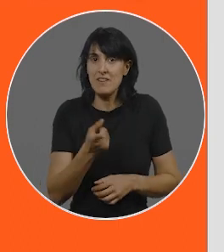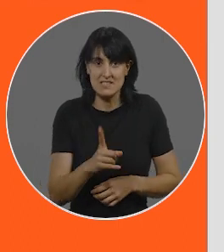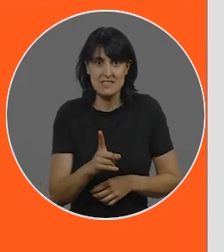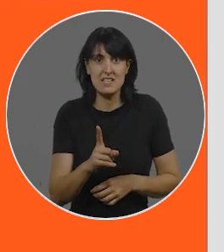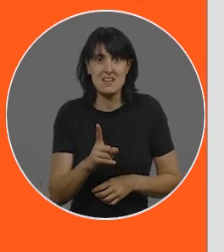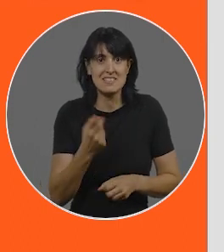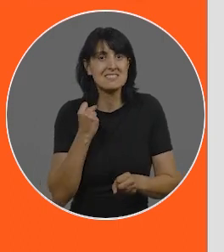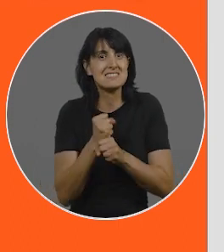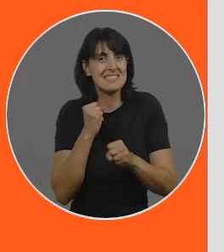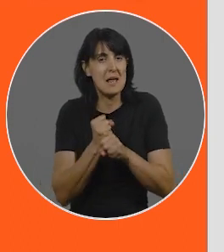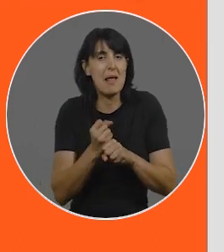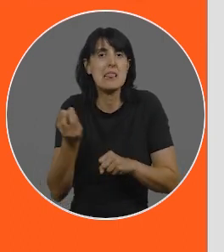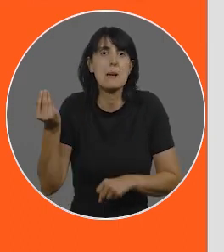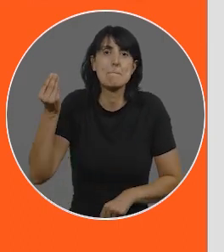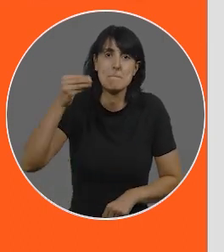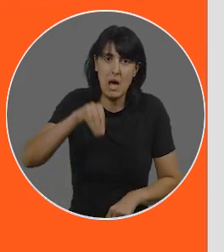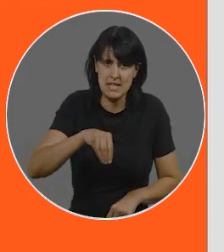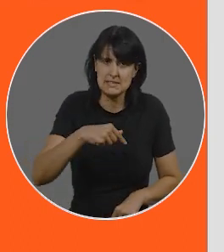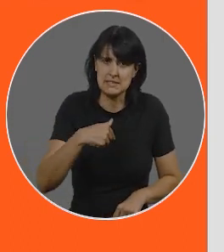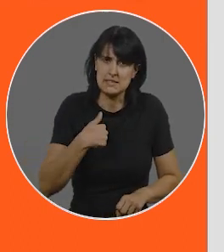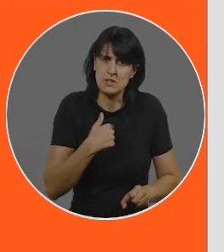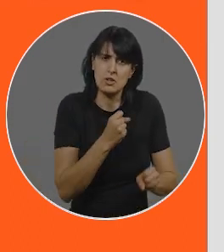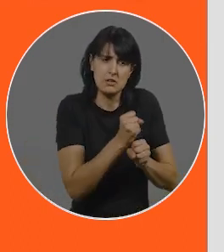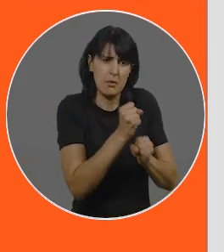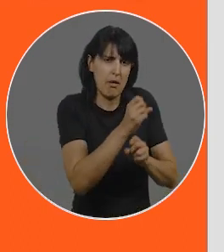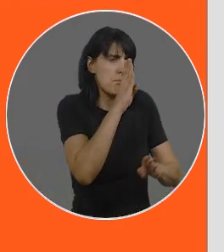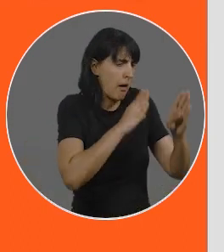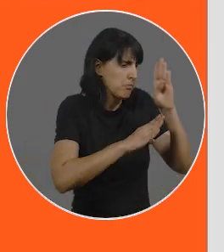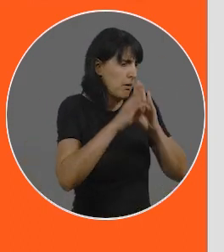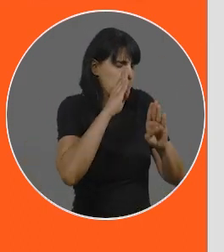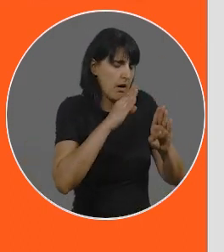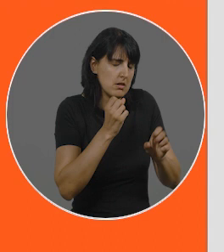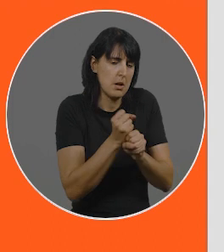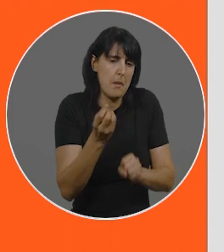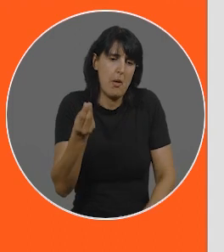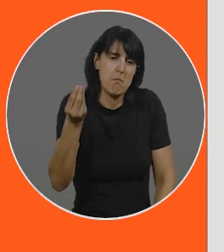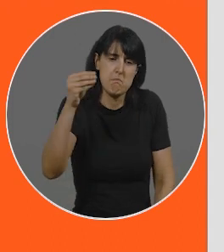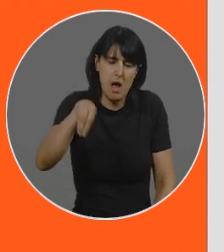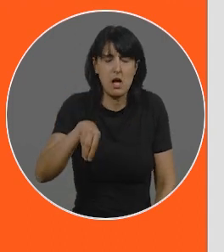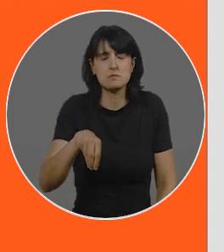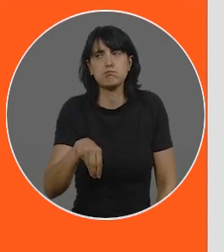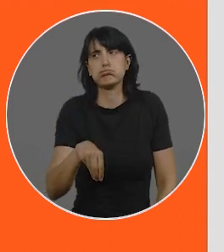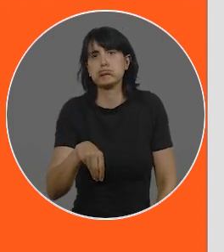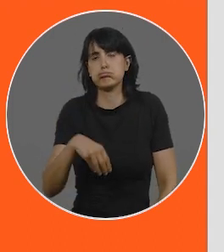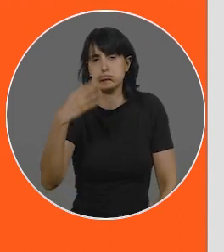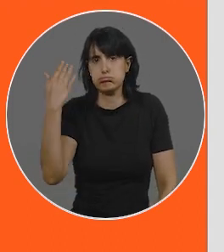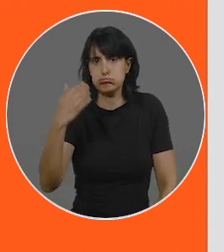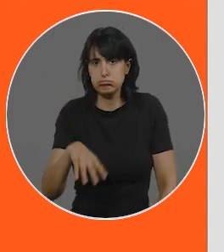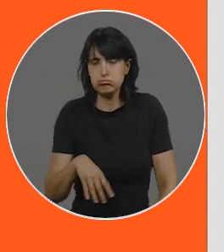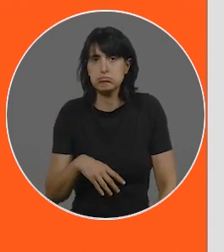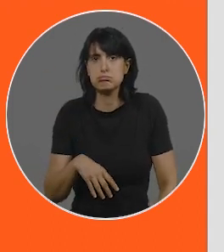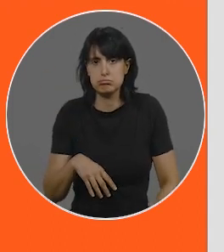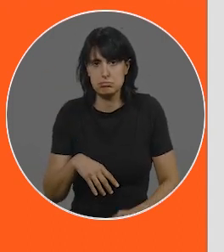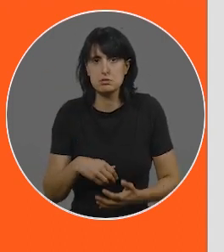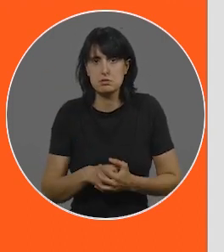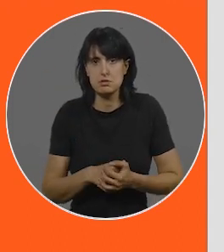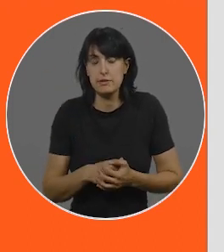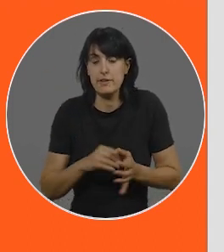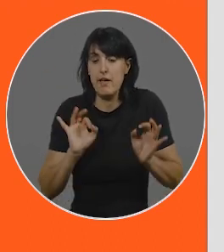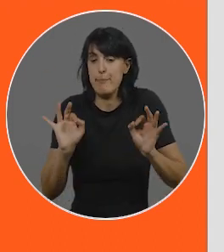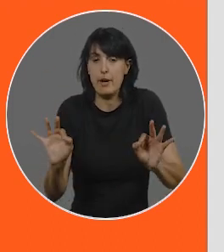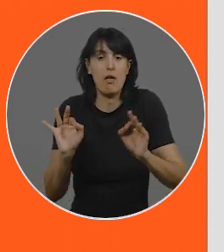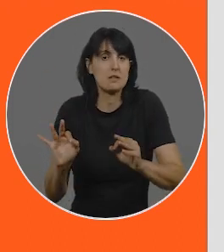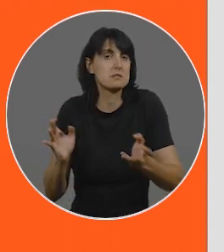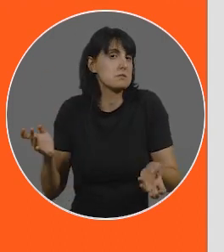no és senzill, o sigui, és una feina que has de fer extra. I tothom té feina, és el que parlem. Tothom té la seva feina. Si a sobre has d'aplicar això, bueno,